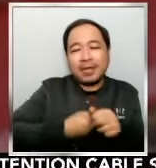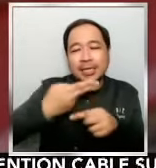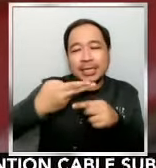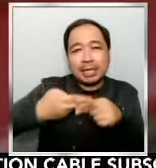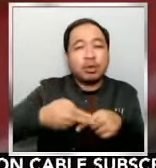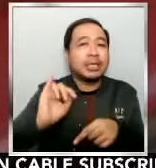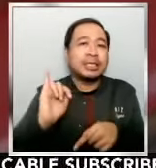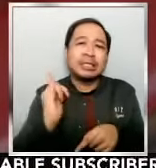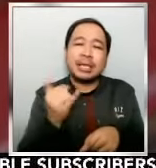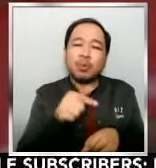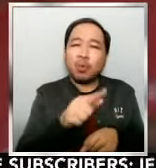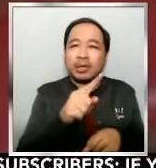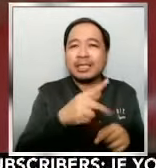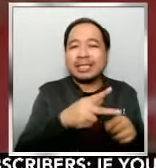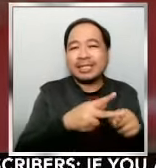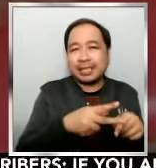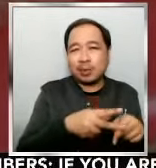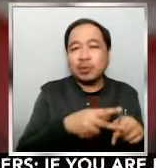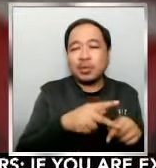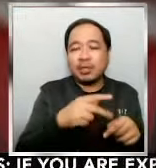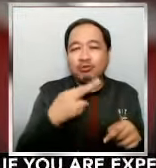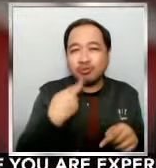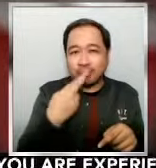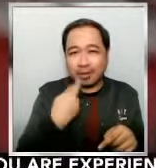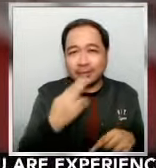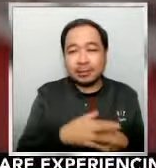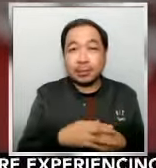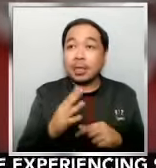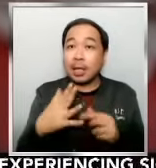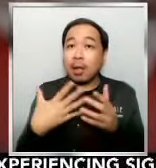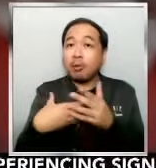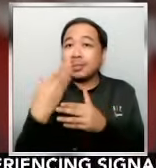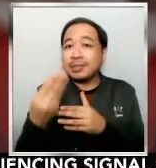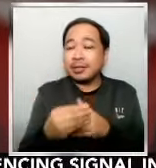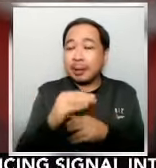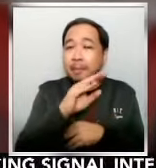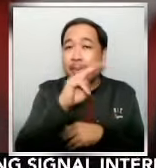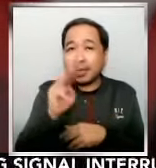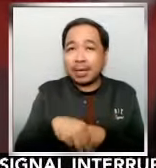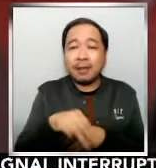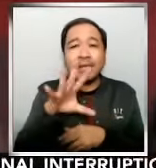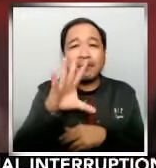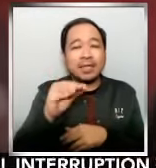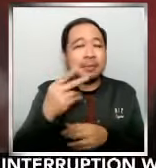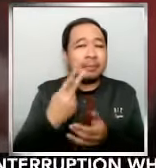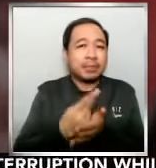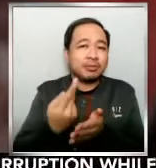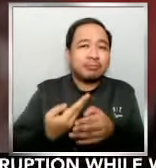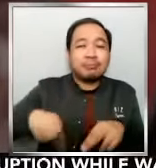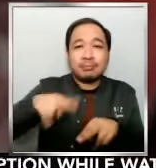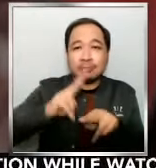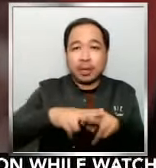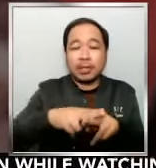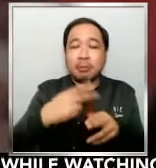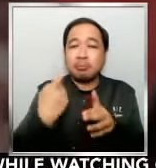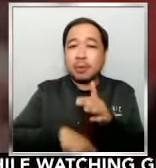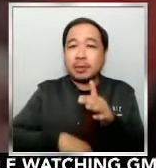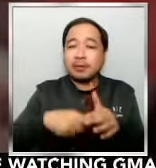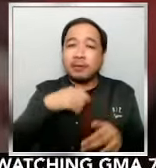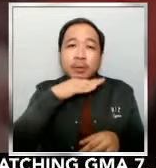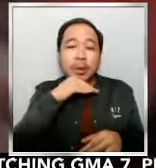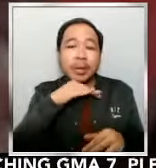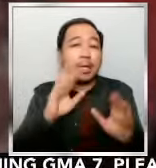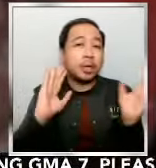mga pamilihan. Sa labas naman ng Metro Manila, 50 pesos kada kilo ang tinaas ng presyo ng baboy kung ikukumpara ang presyo